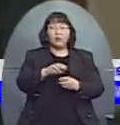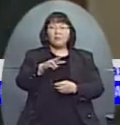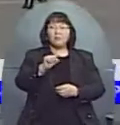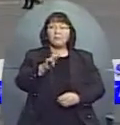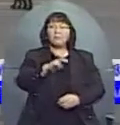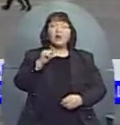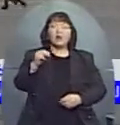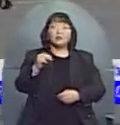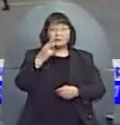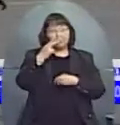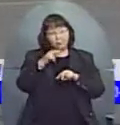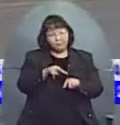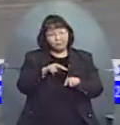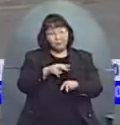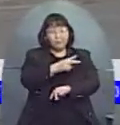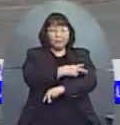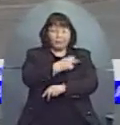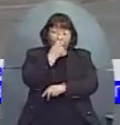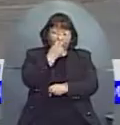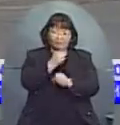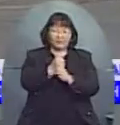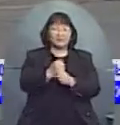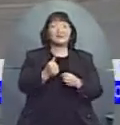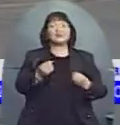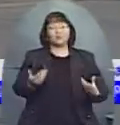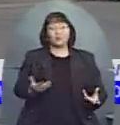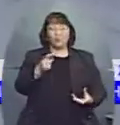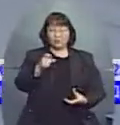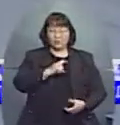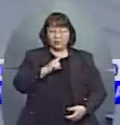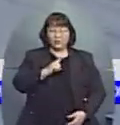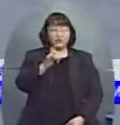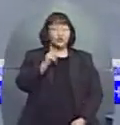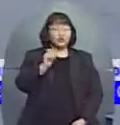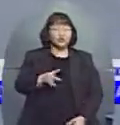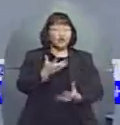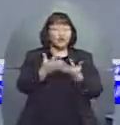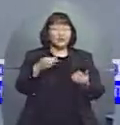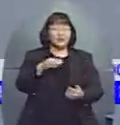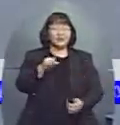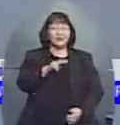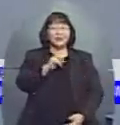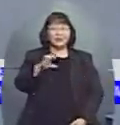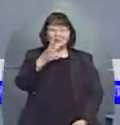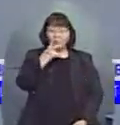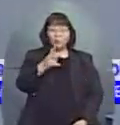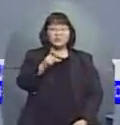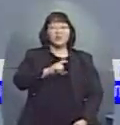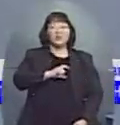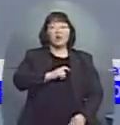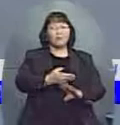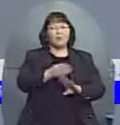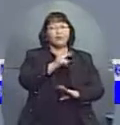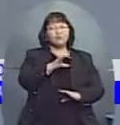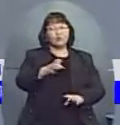манаач хийж байгаа одоо концепт. За энэ мэтээр хүний эрхийн зөрчлийг олон талаас нь харж за хүний эрхийн үндэсний комисст гомдол гаргах шаардлага их байдгийг иргэд онцолдог